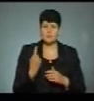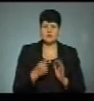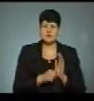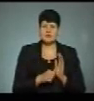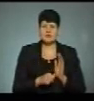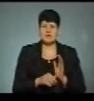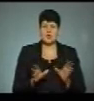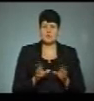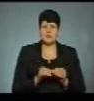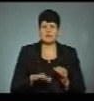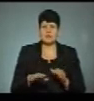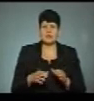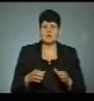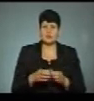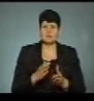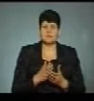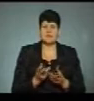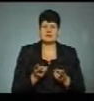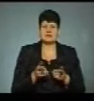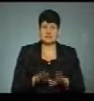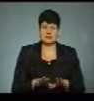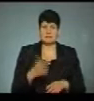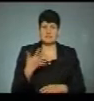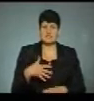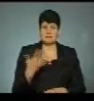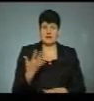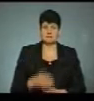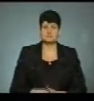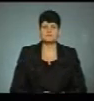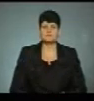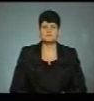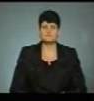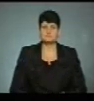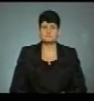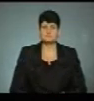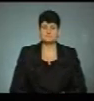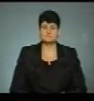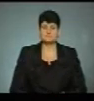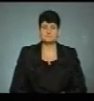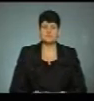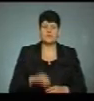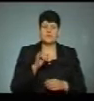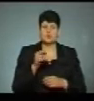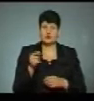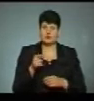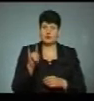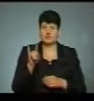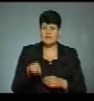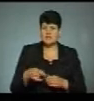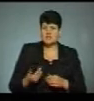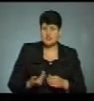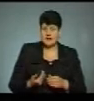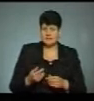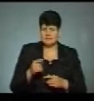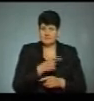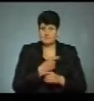60 об'єднаних територіальних громад має залишитися 55. У Тернополі у вікні життя залишили